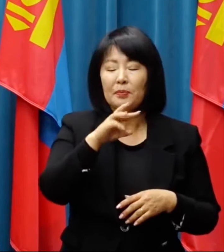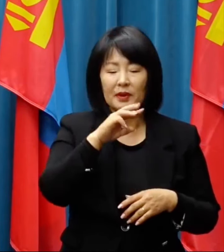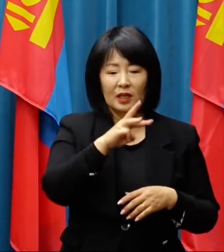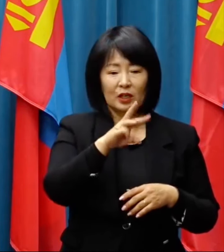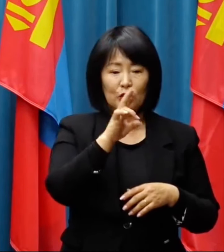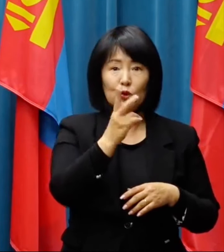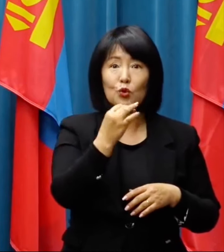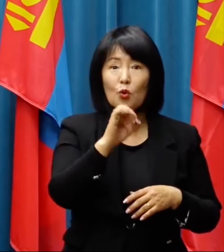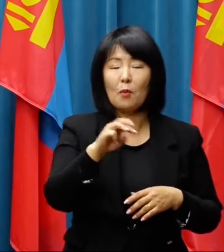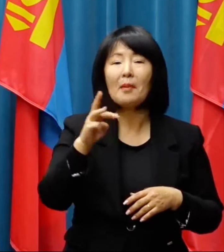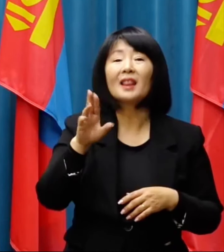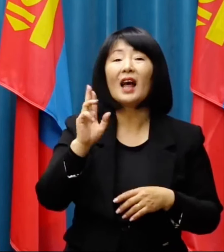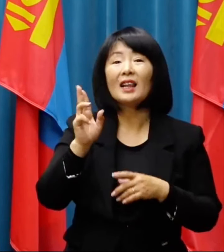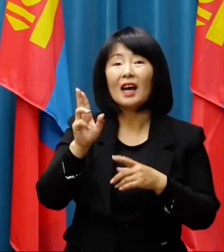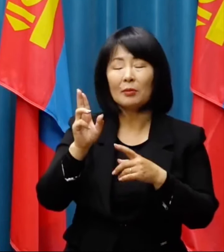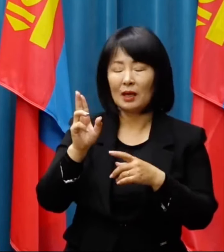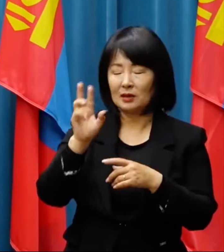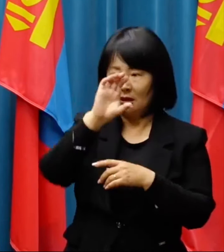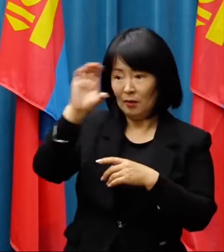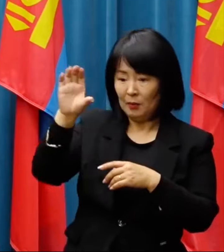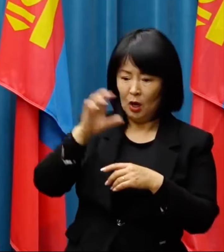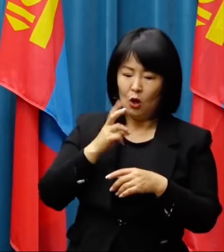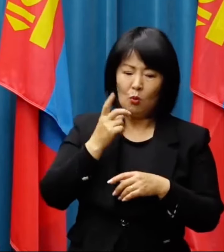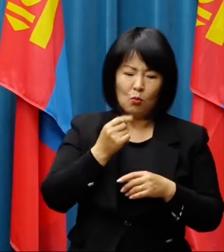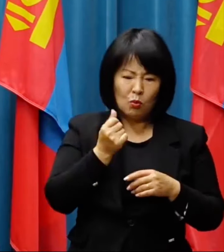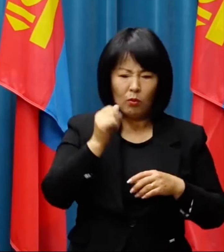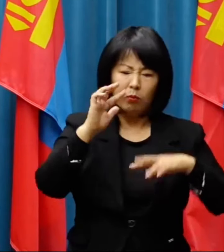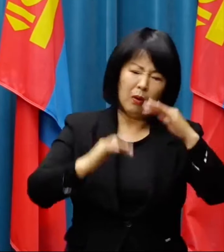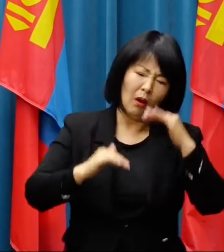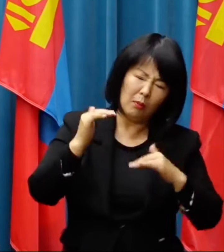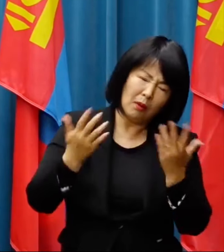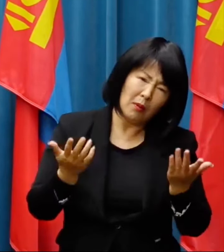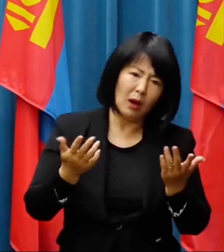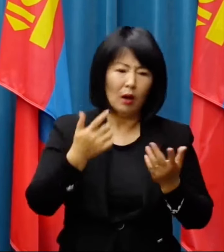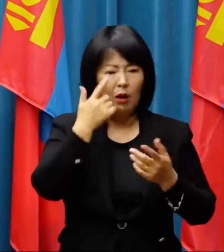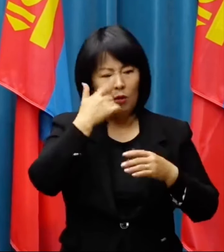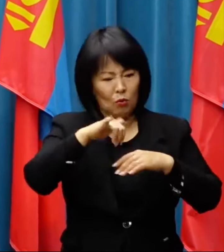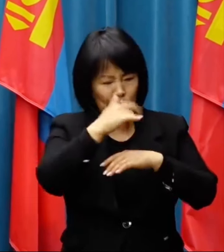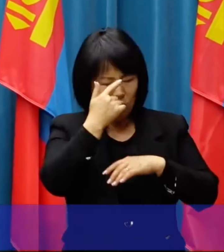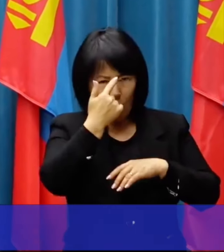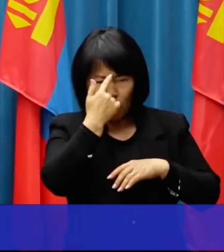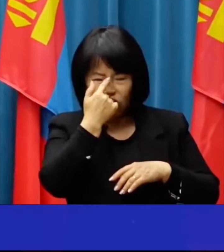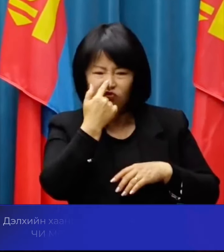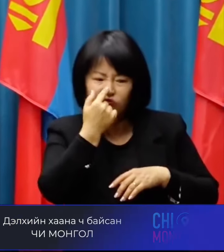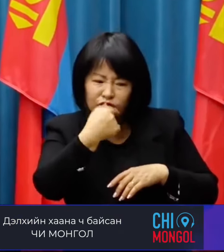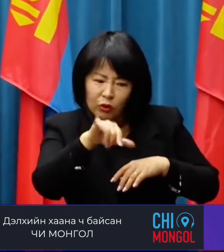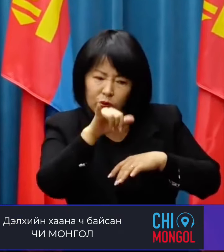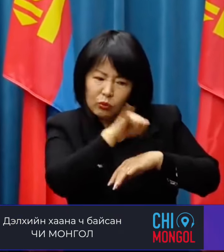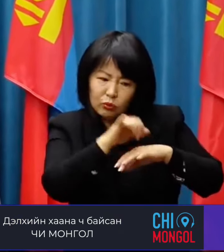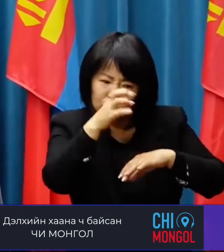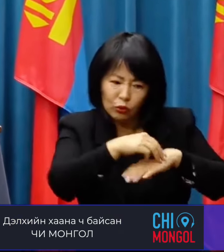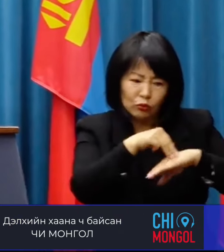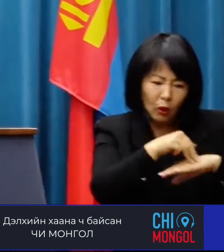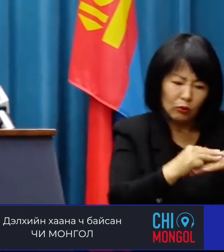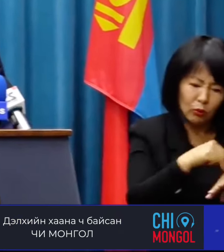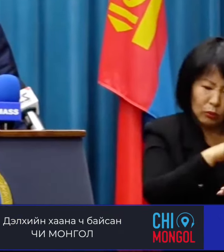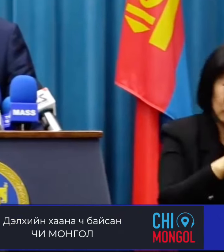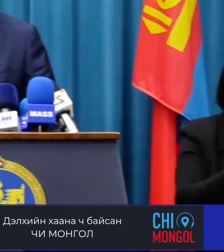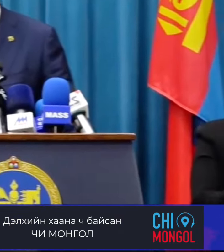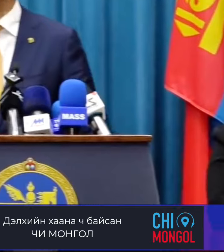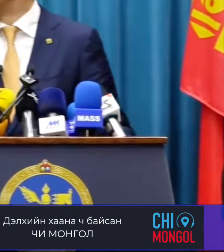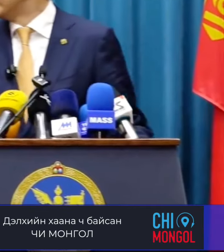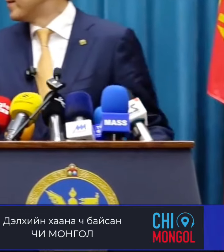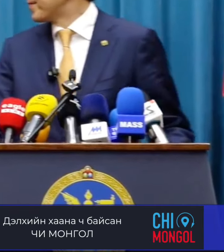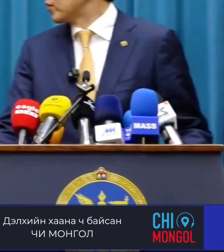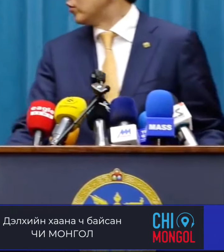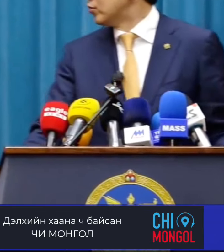корпорац бол мөн л одоо энэ түүхийн үеийн үнийн савлгаа, дотоод улс төрийн докторгүй байдал, үрийн дарамт, инновац технологийн